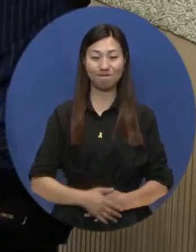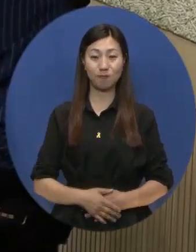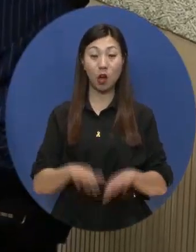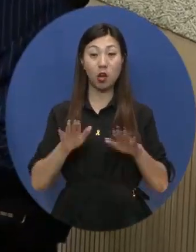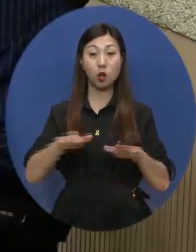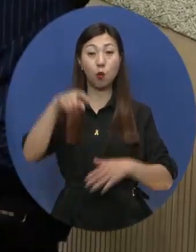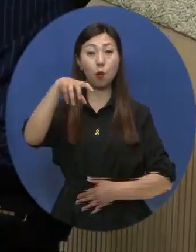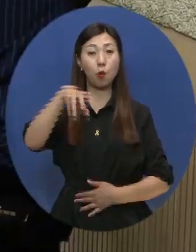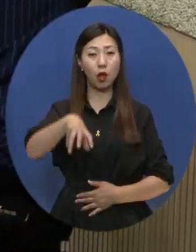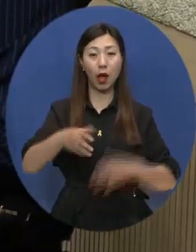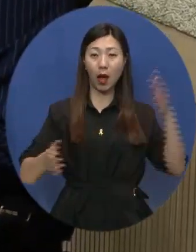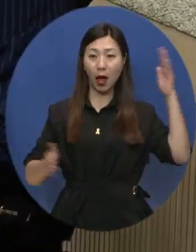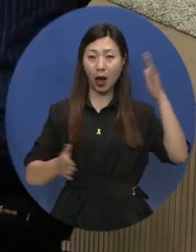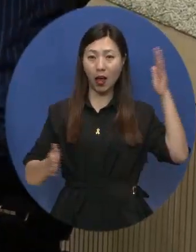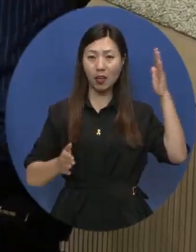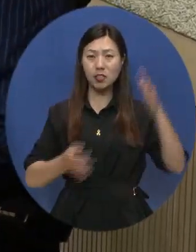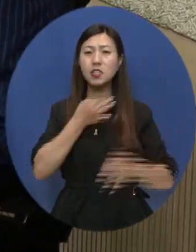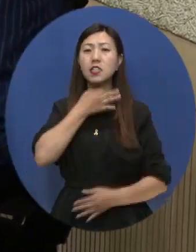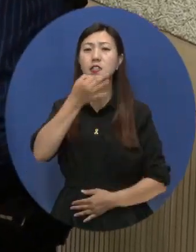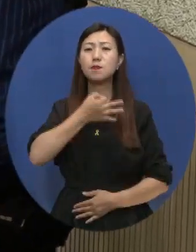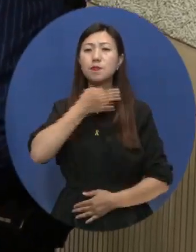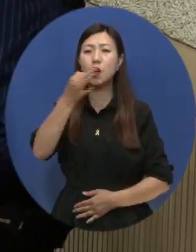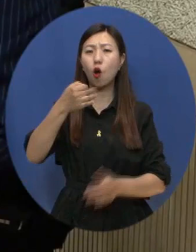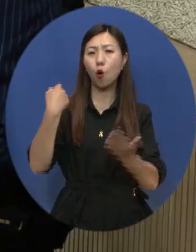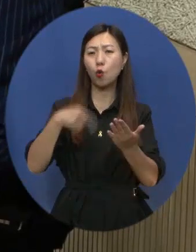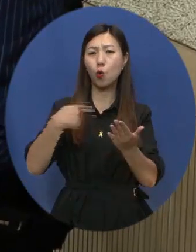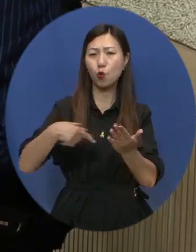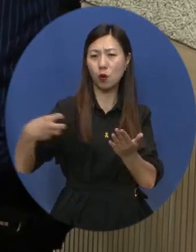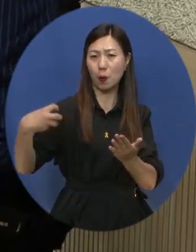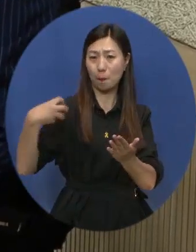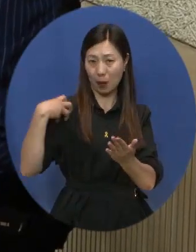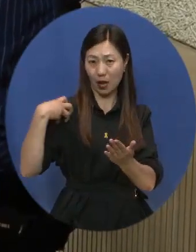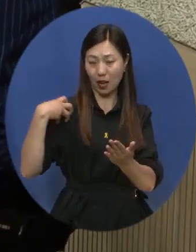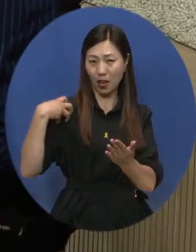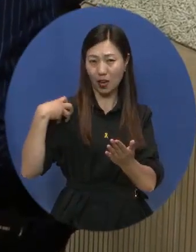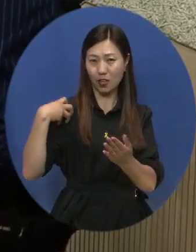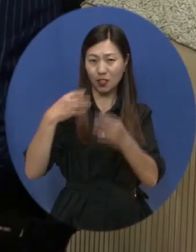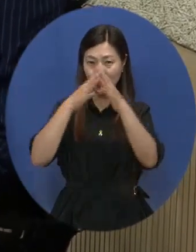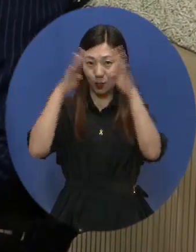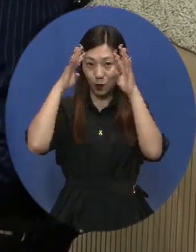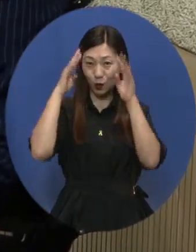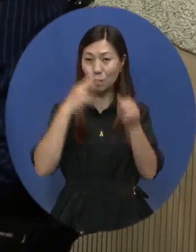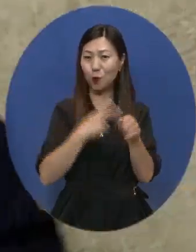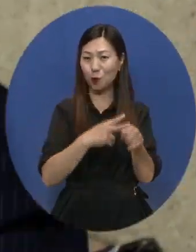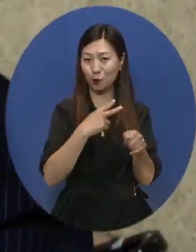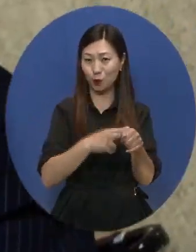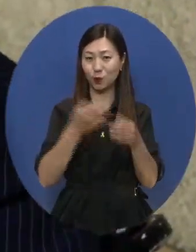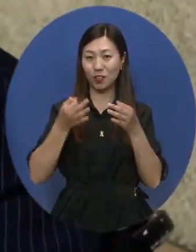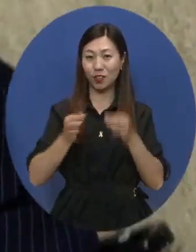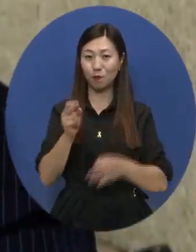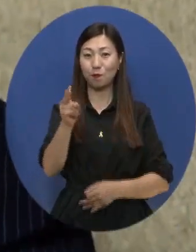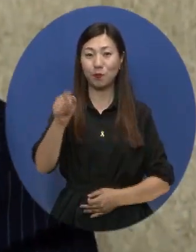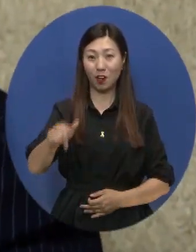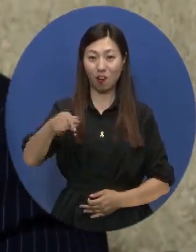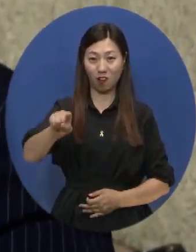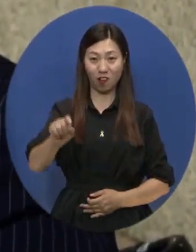이곳에서 학생들의 발성 수업을 맡은 가수, 아니 오늘은 교수 김혁건 씨입니다. 네.